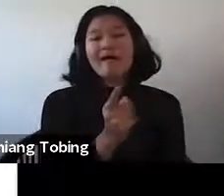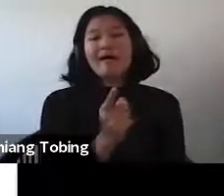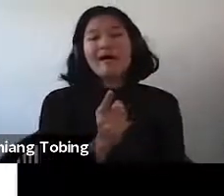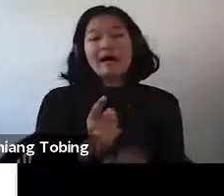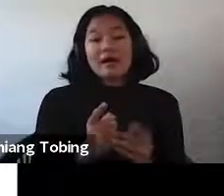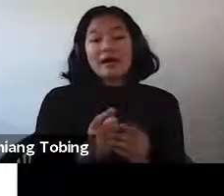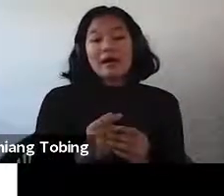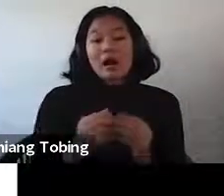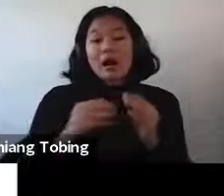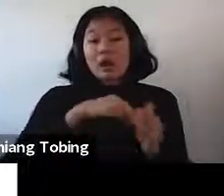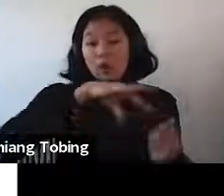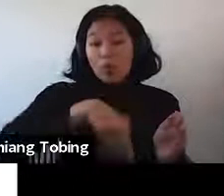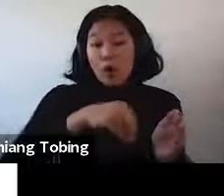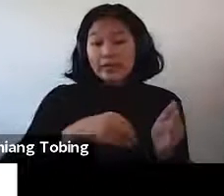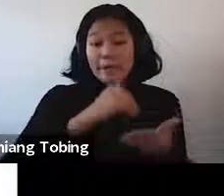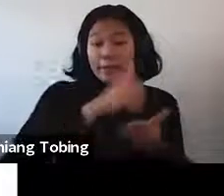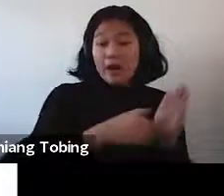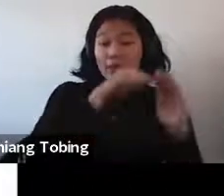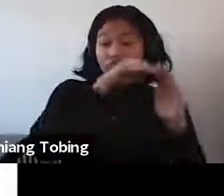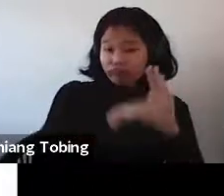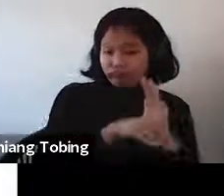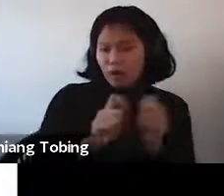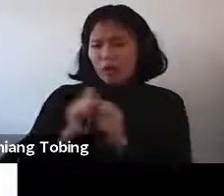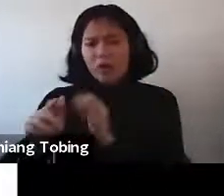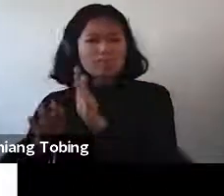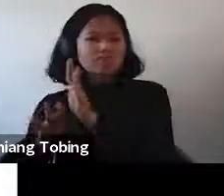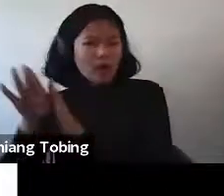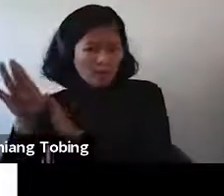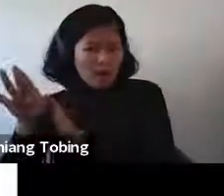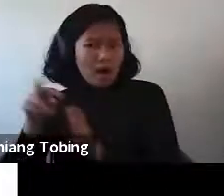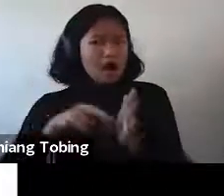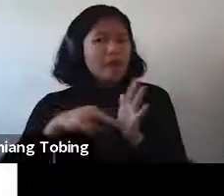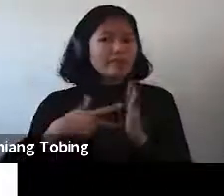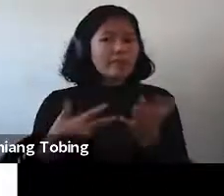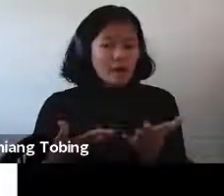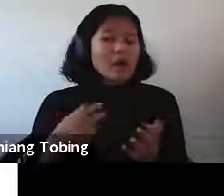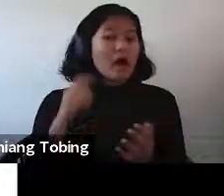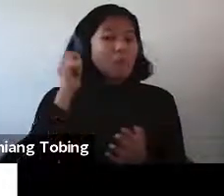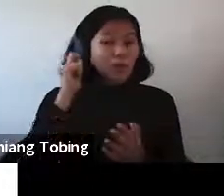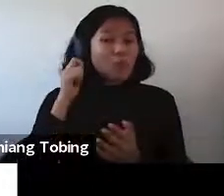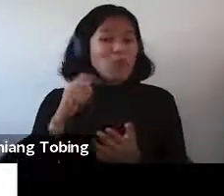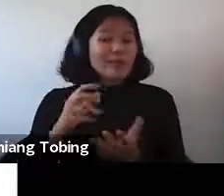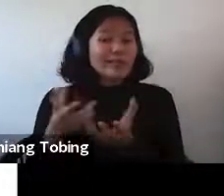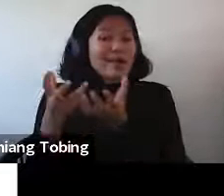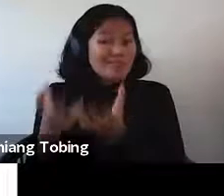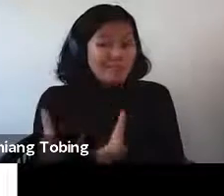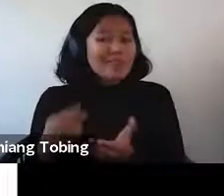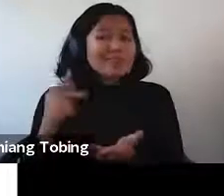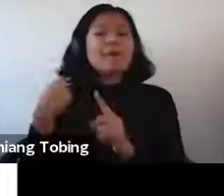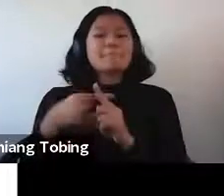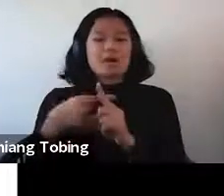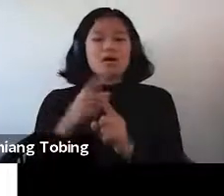keluarga itu turun sementara pengeluaran itu bertambah, itu berarti beban kerja perempuan itu bertambah. Karena apa? Karena